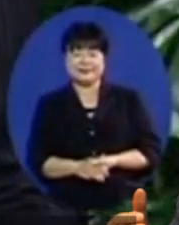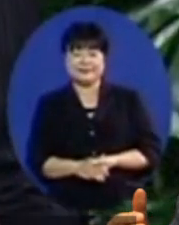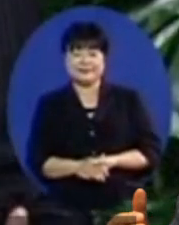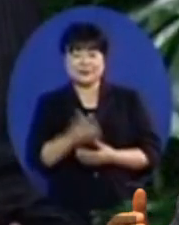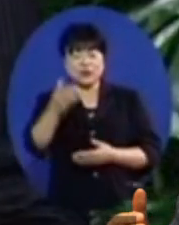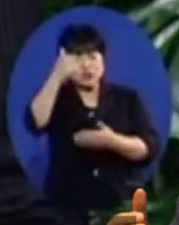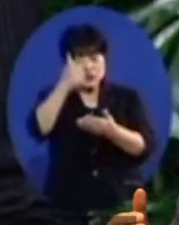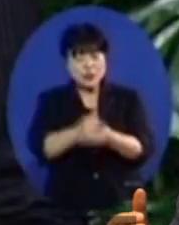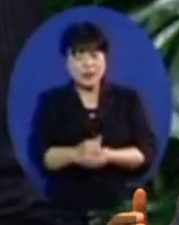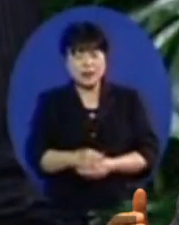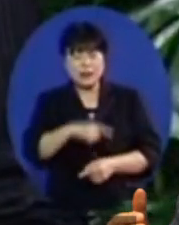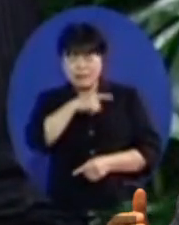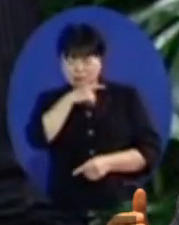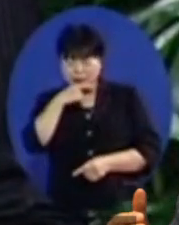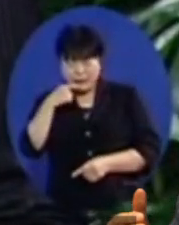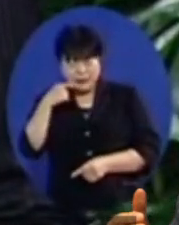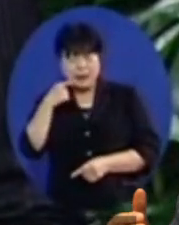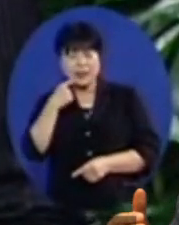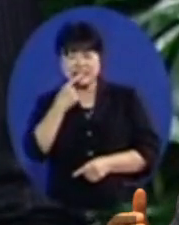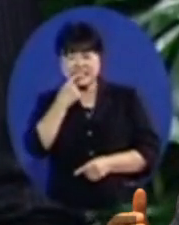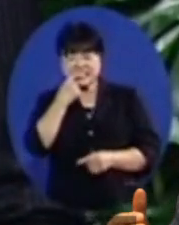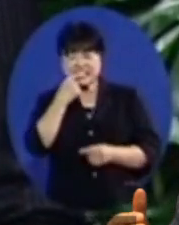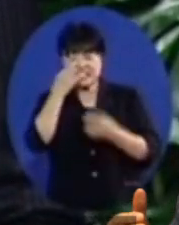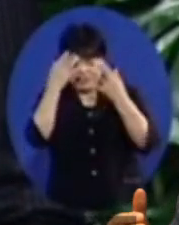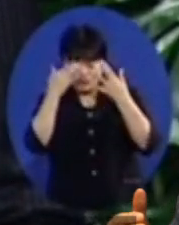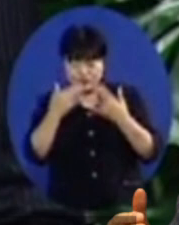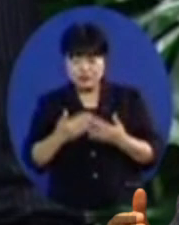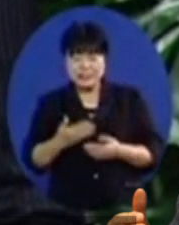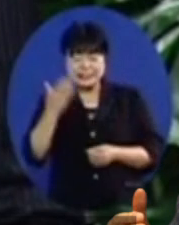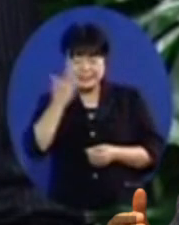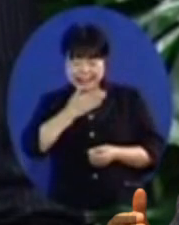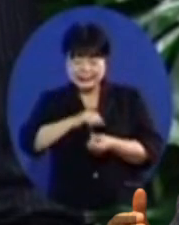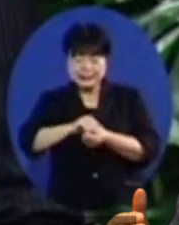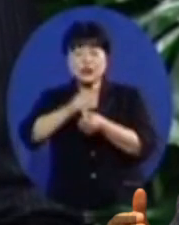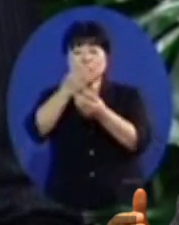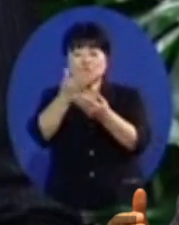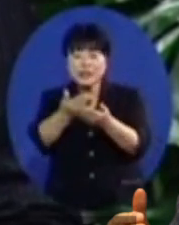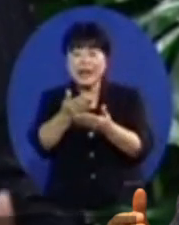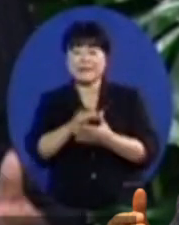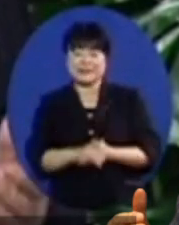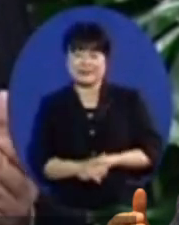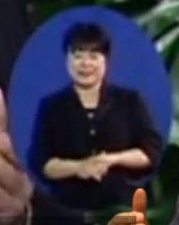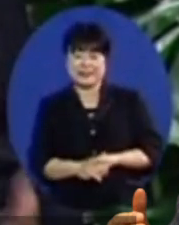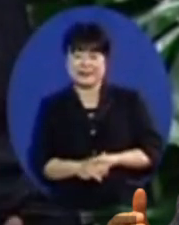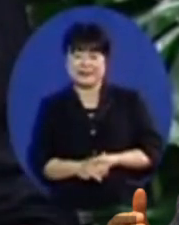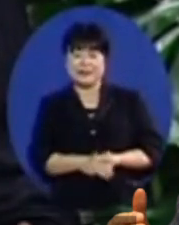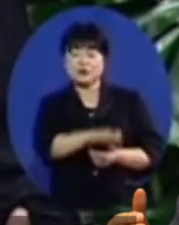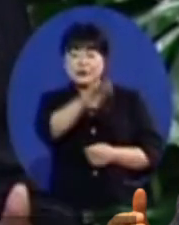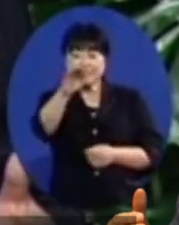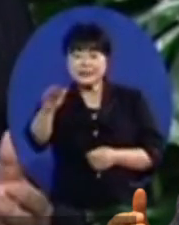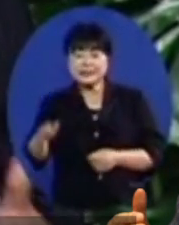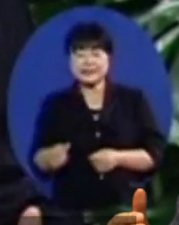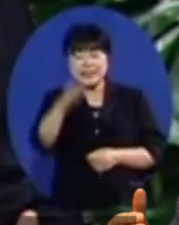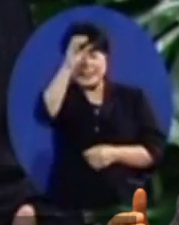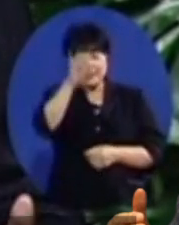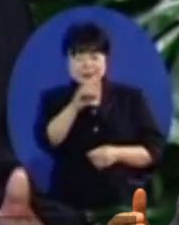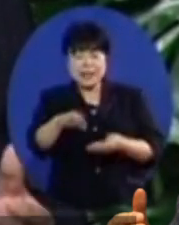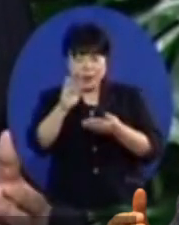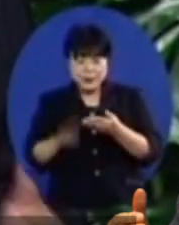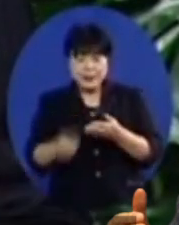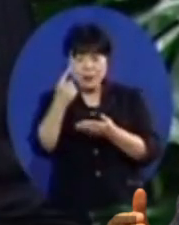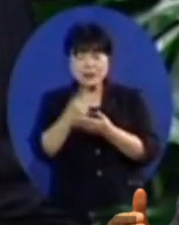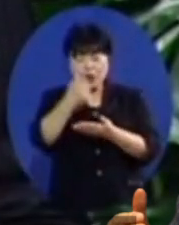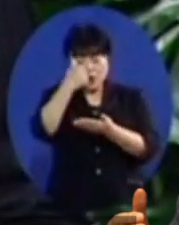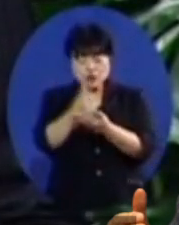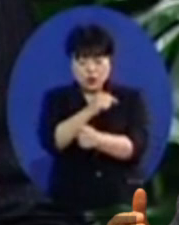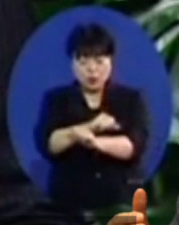너희 죄가 좋은 것이 붉을지라도 흰 눈같이 희게 해주겠다고 말하는 것입니다. 우리는 십자가 밑에 오면